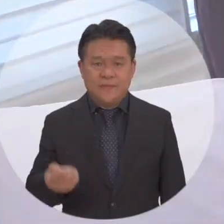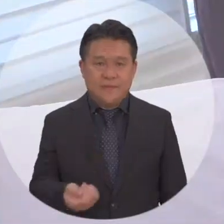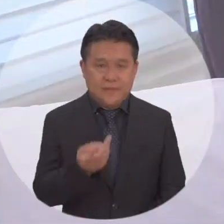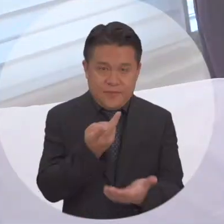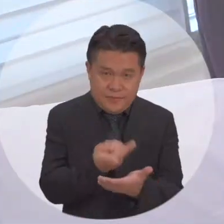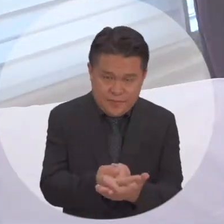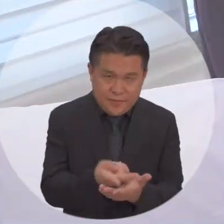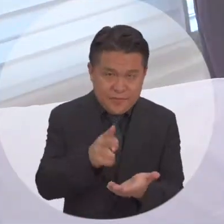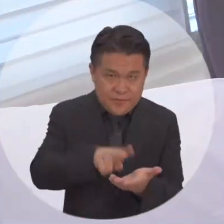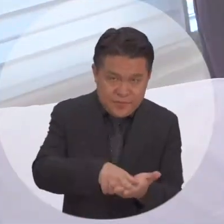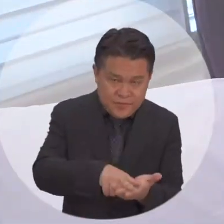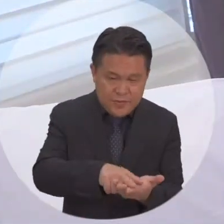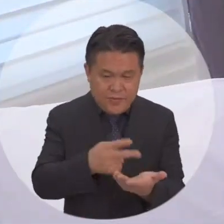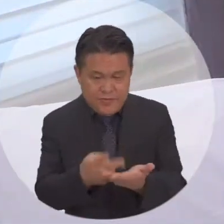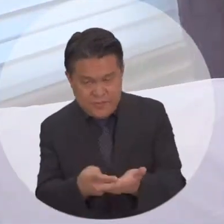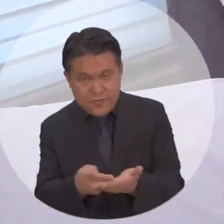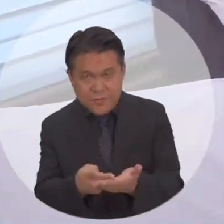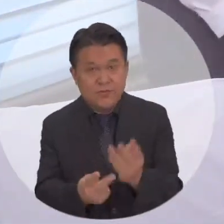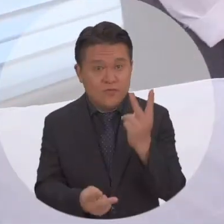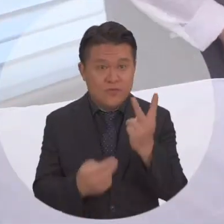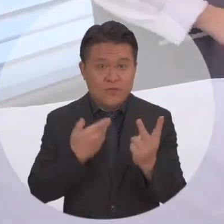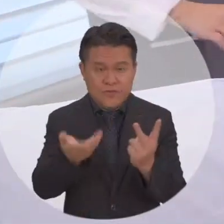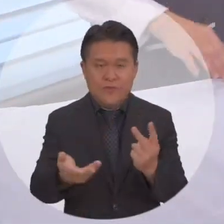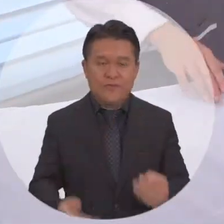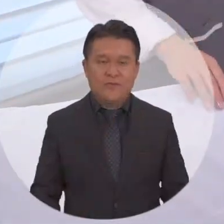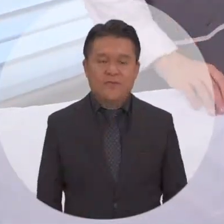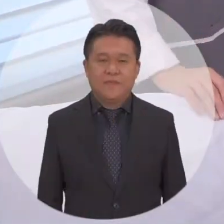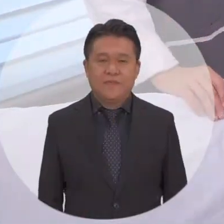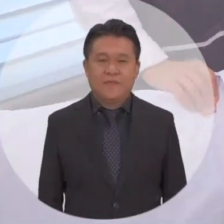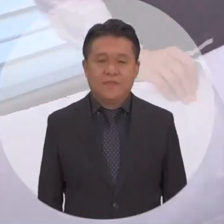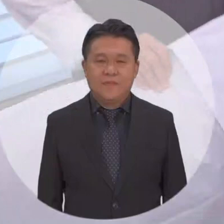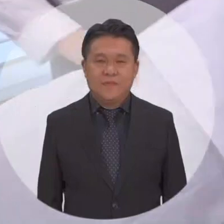엎드린 자세 및 옆으로 누운 자세 순서 안내입니다.